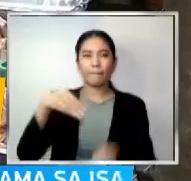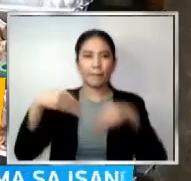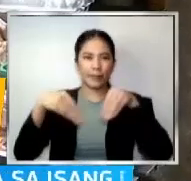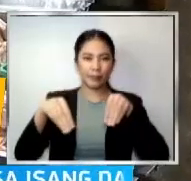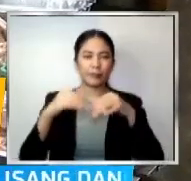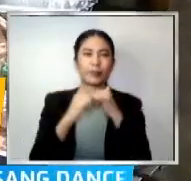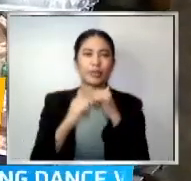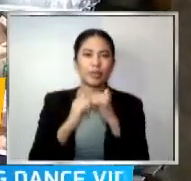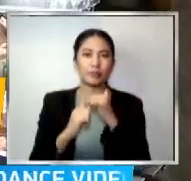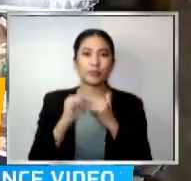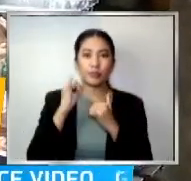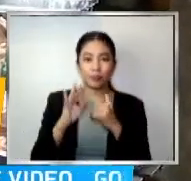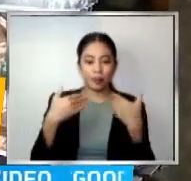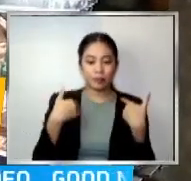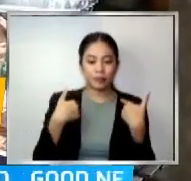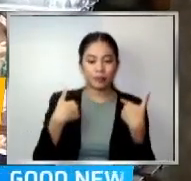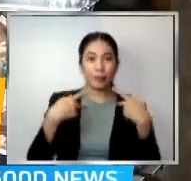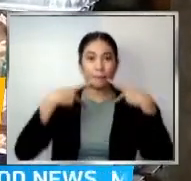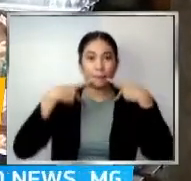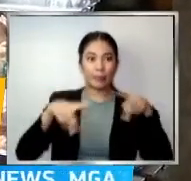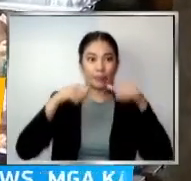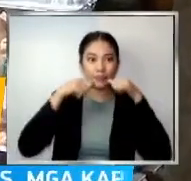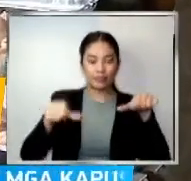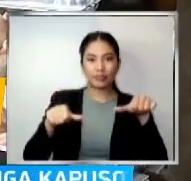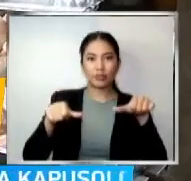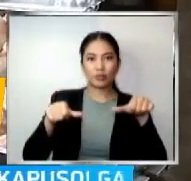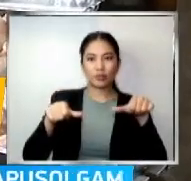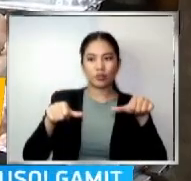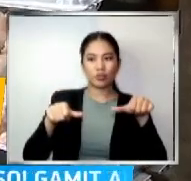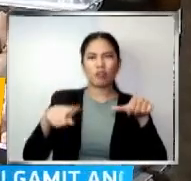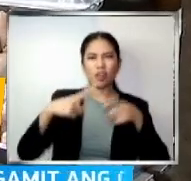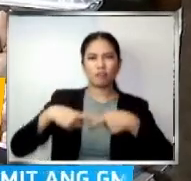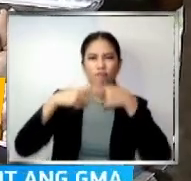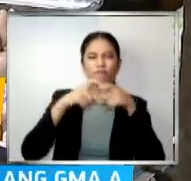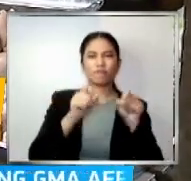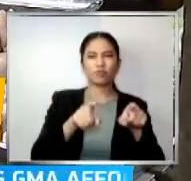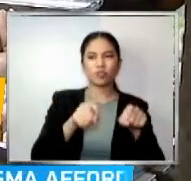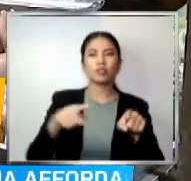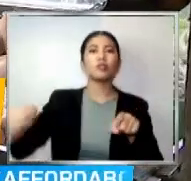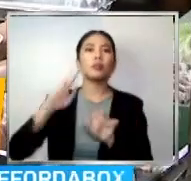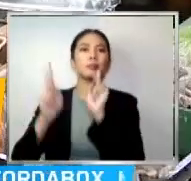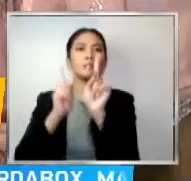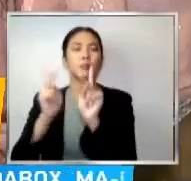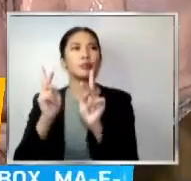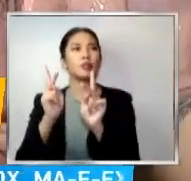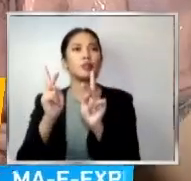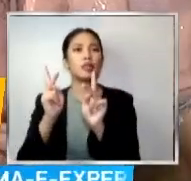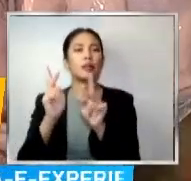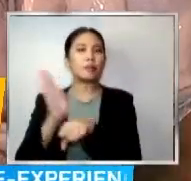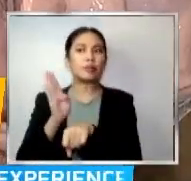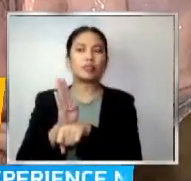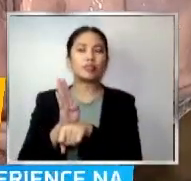bad statement, public statement like a food holiday, ang magiging reaction yan ng mga negosyante,